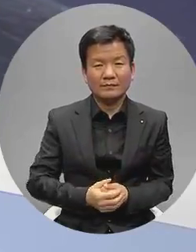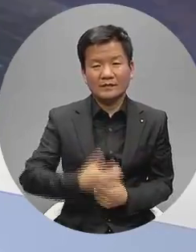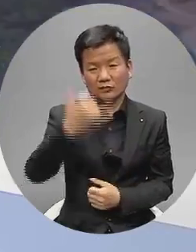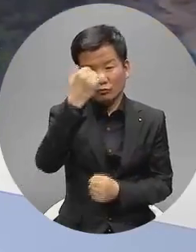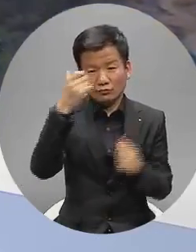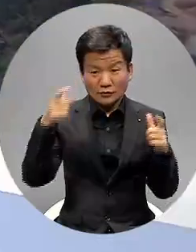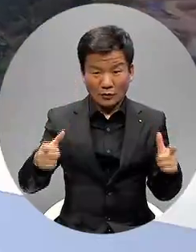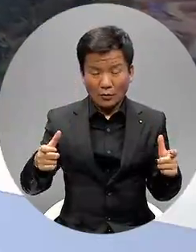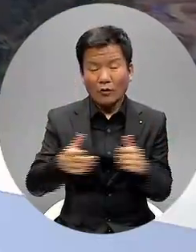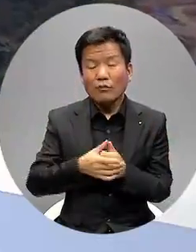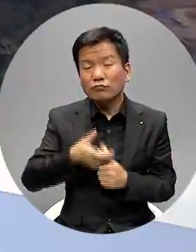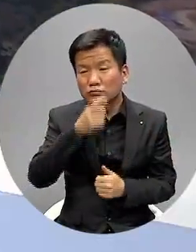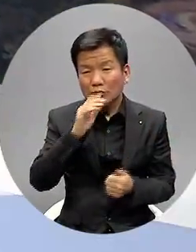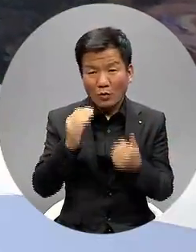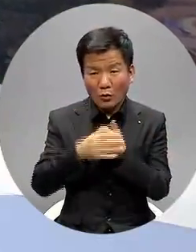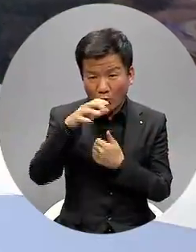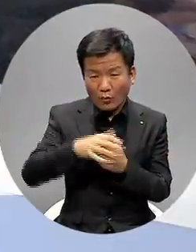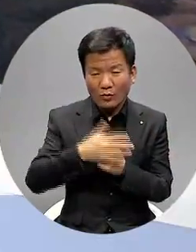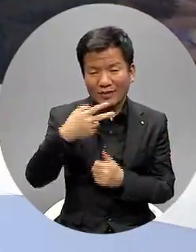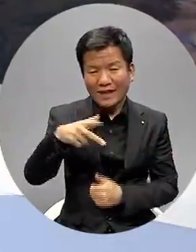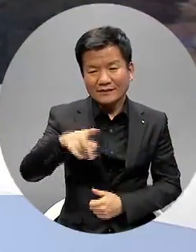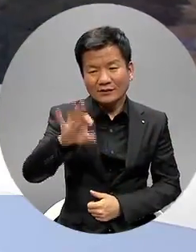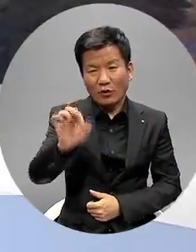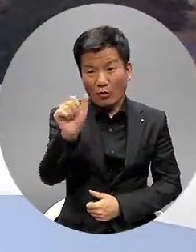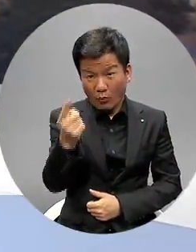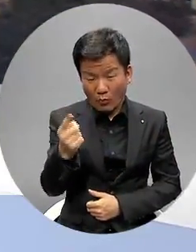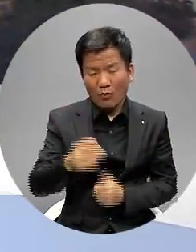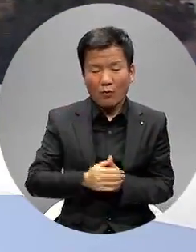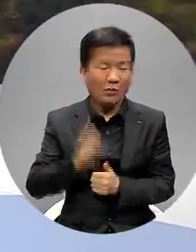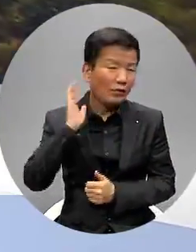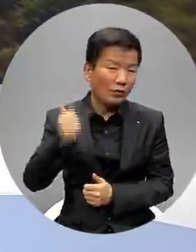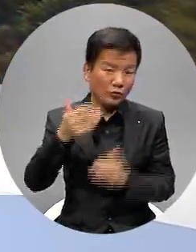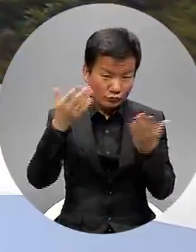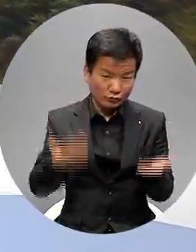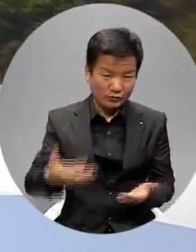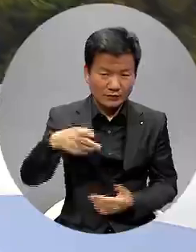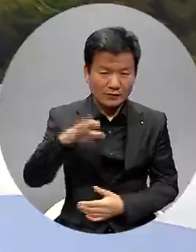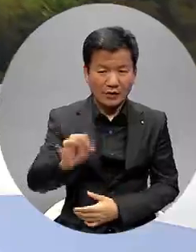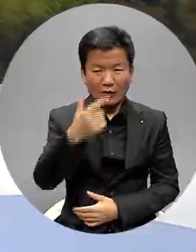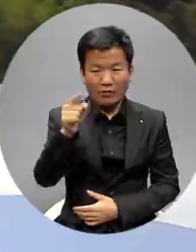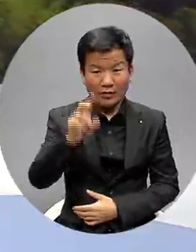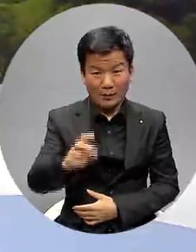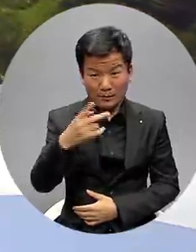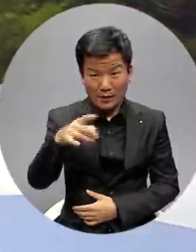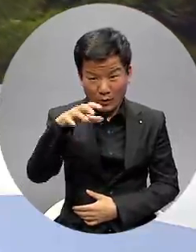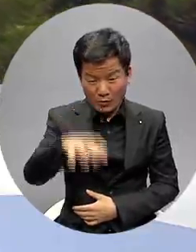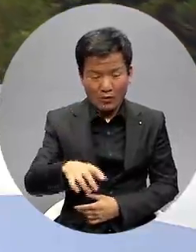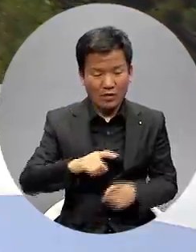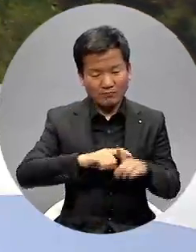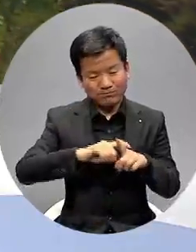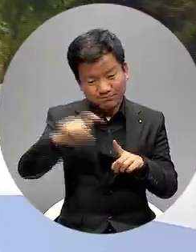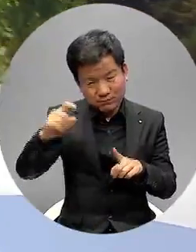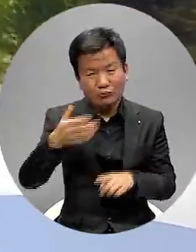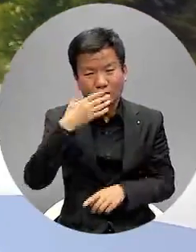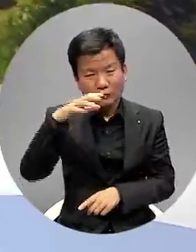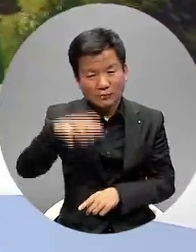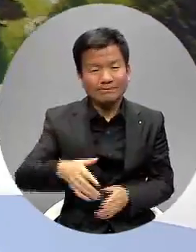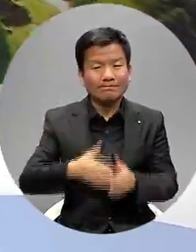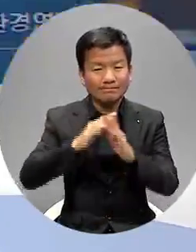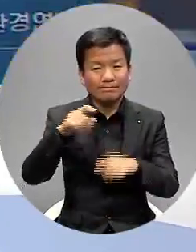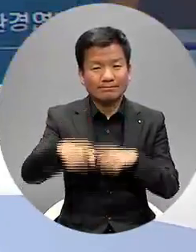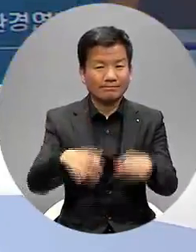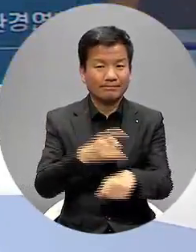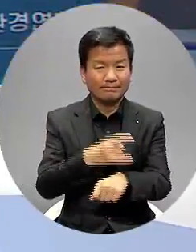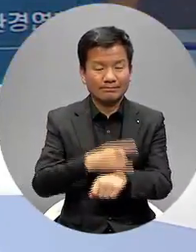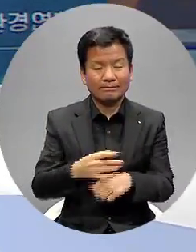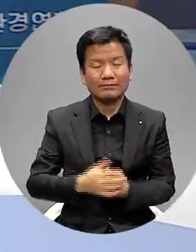충청권 식수원인 대청호에 위치한 옛 대통령 별장 청남대 모노레일과 휴게 음식점 설치가 추진됩니다.